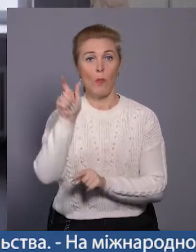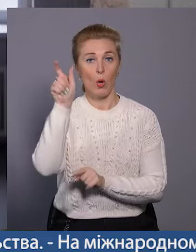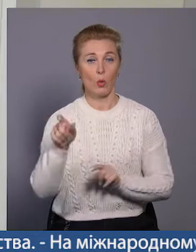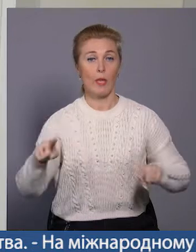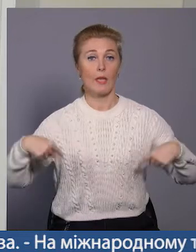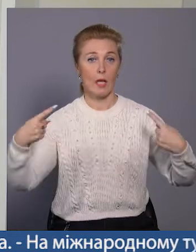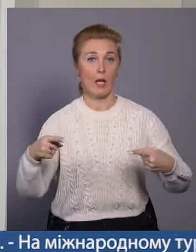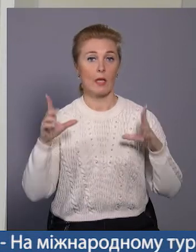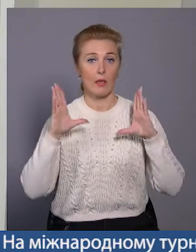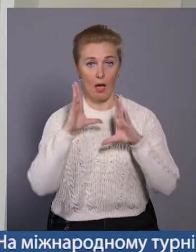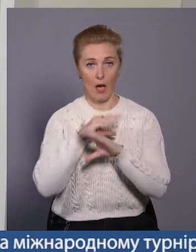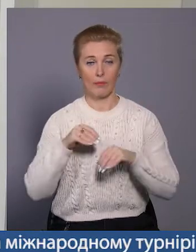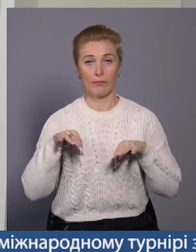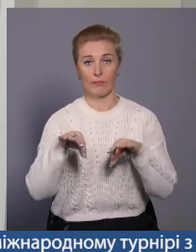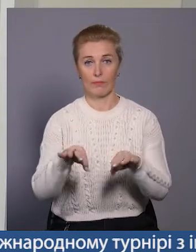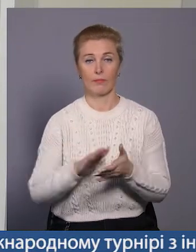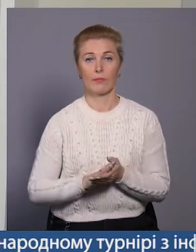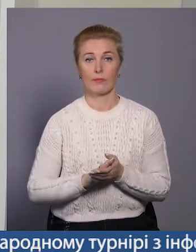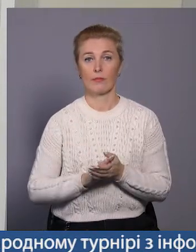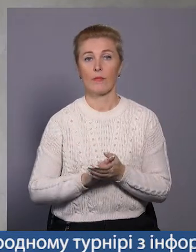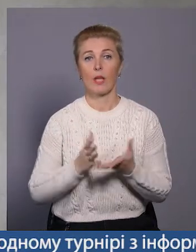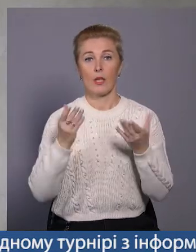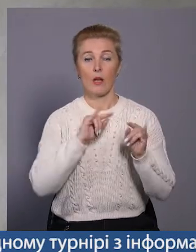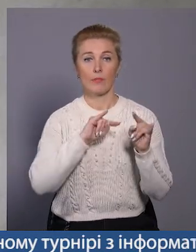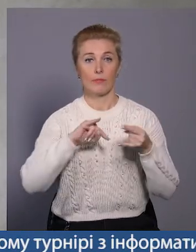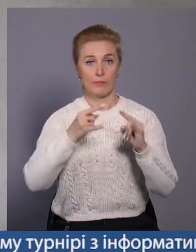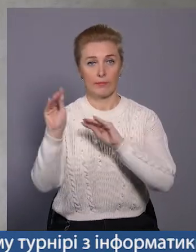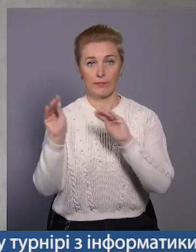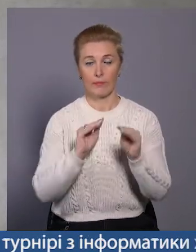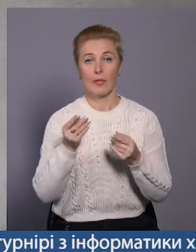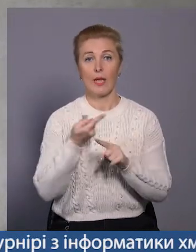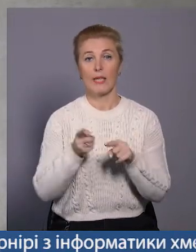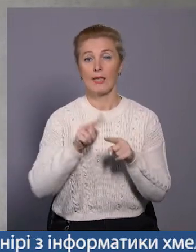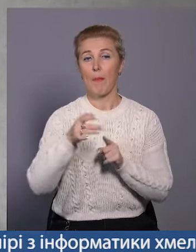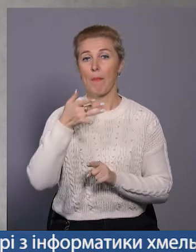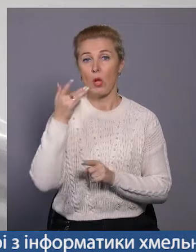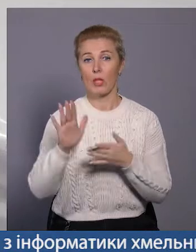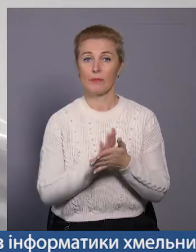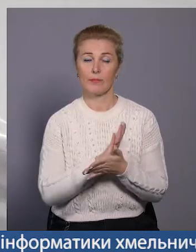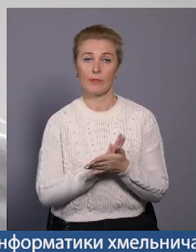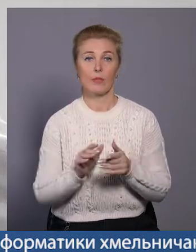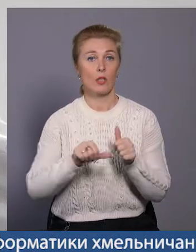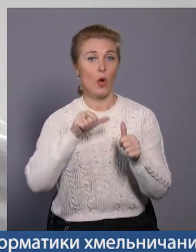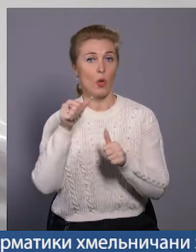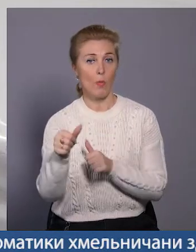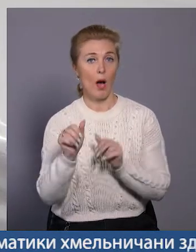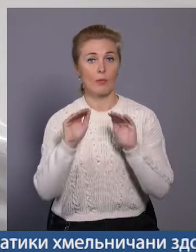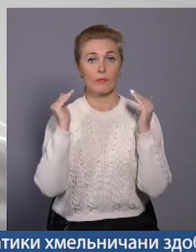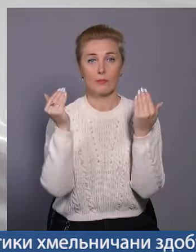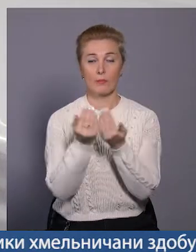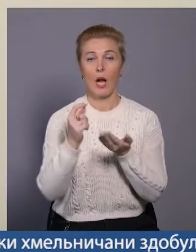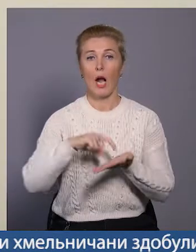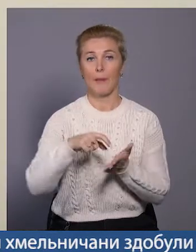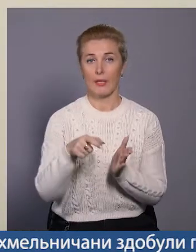спокійно проїхати. На стіни та підлогу вкладають керамічну плитку. Це полегшить дезінфекцію та прибирання, зокрема і в маніпуляційному